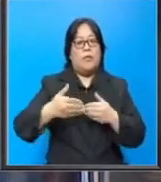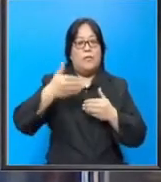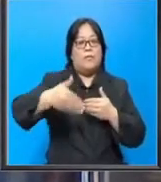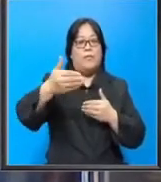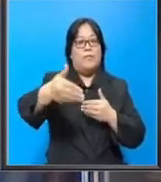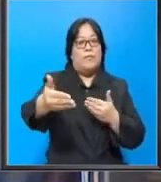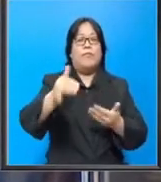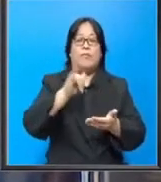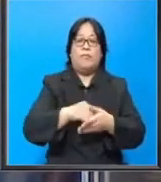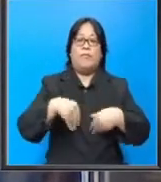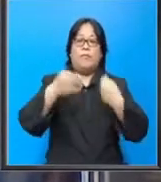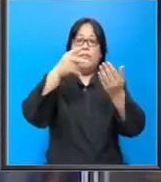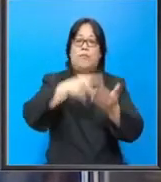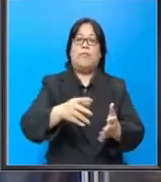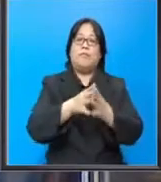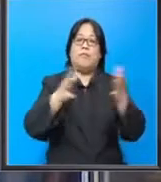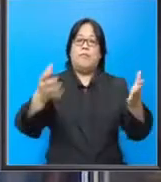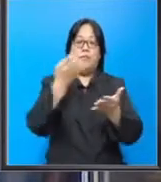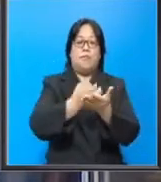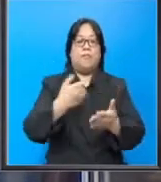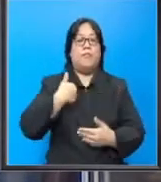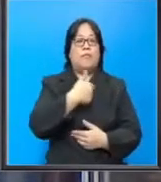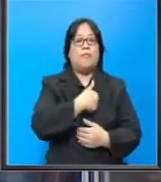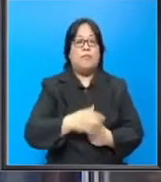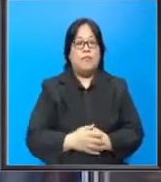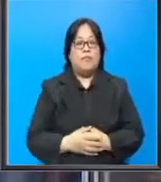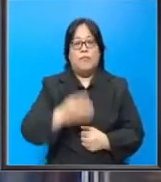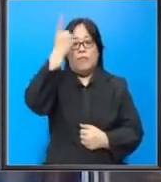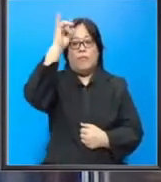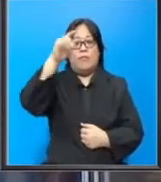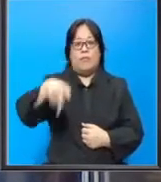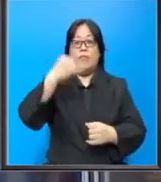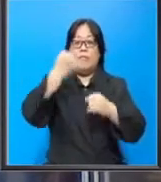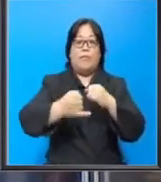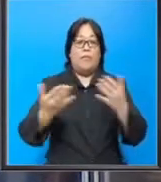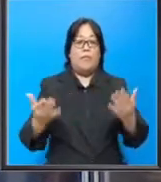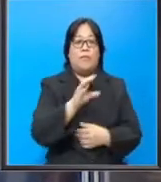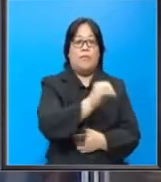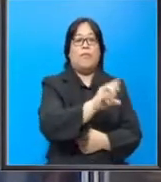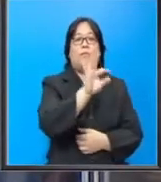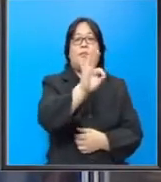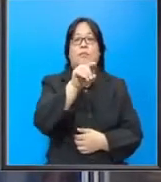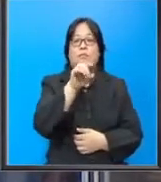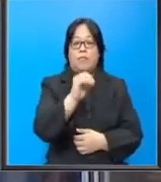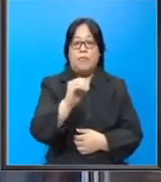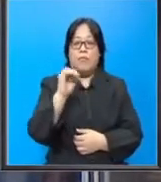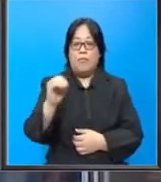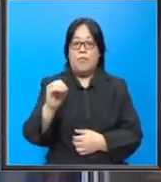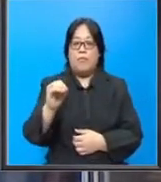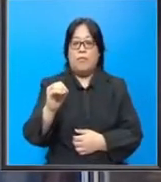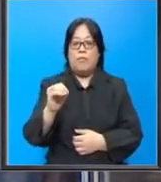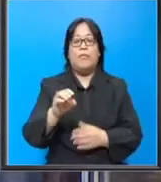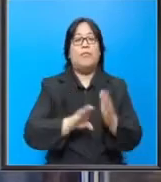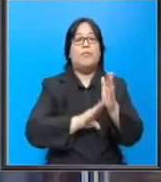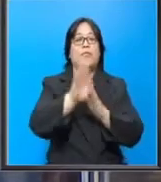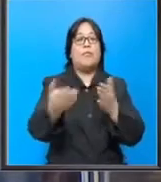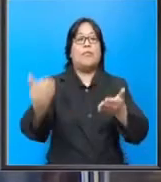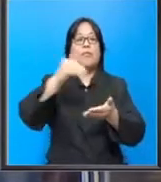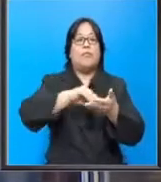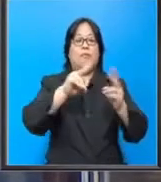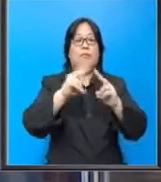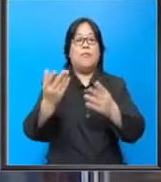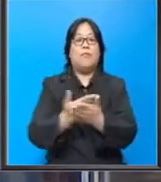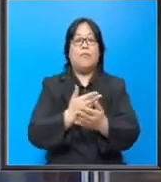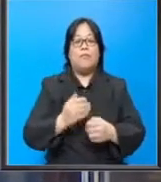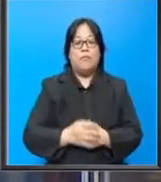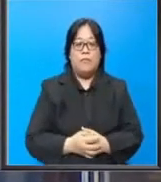Berikutnya ini memberi kesan yang besar kepada ekonomi negara kita data pengungsi butiran terakhir ialah kosong 9000 pembangunan semula